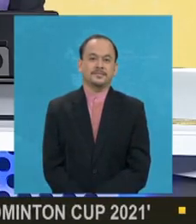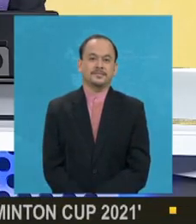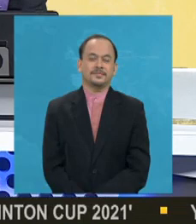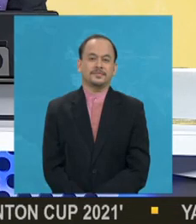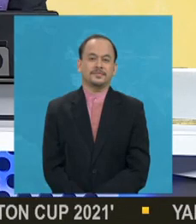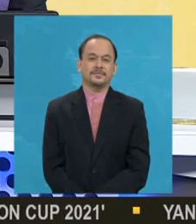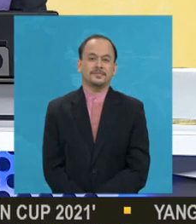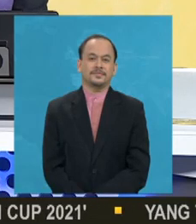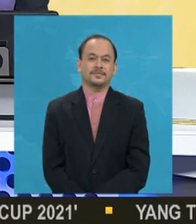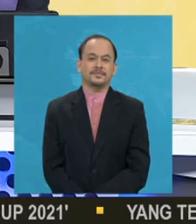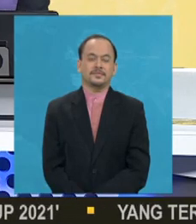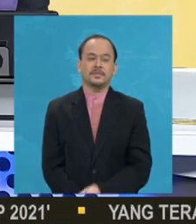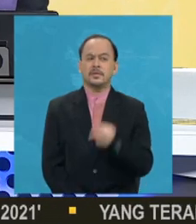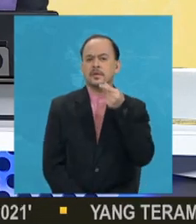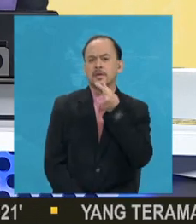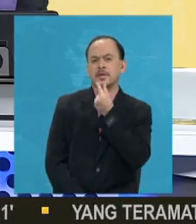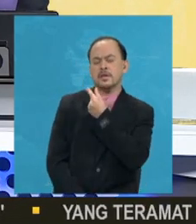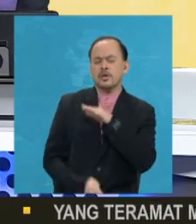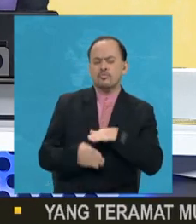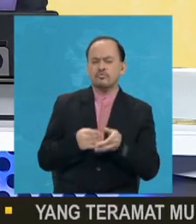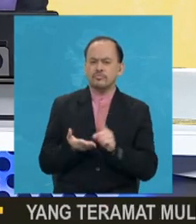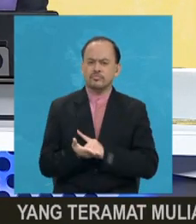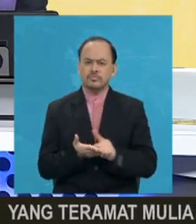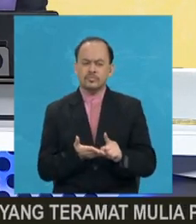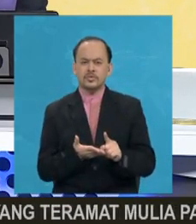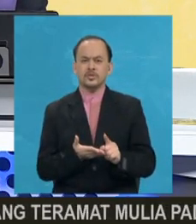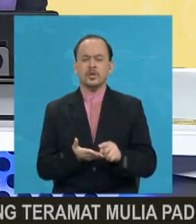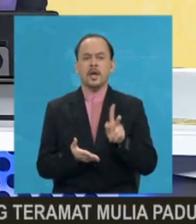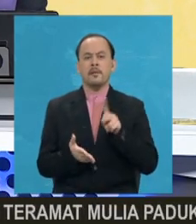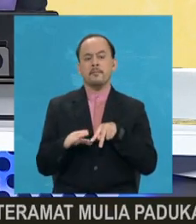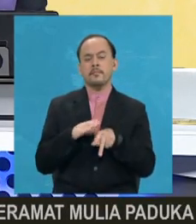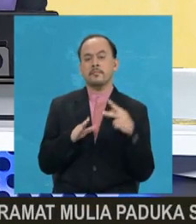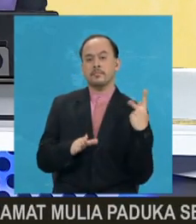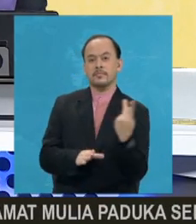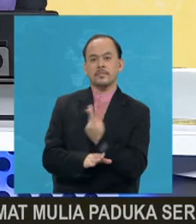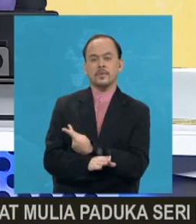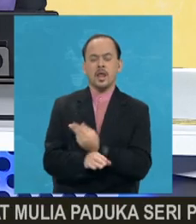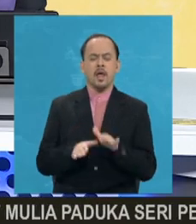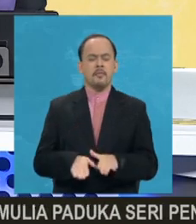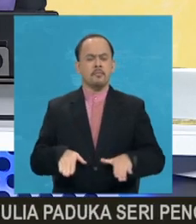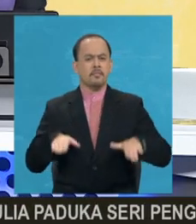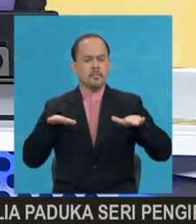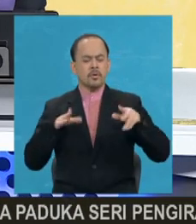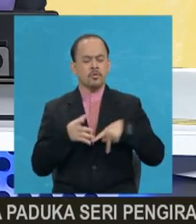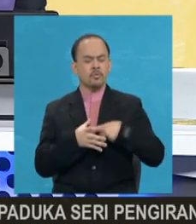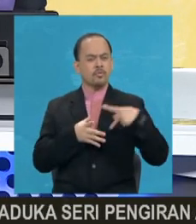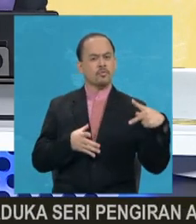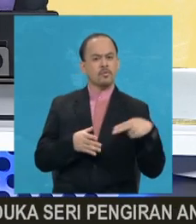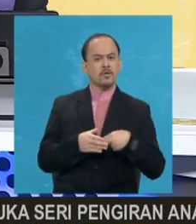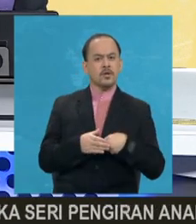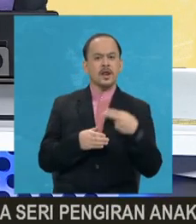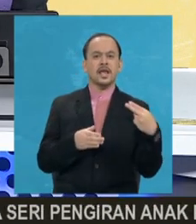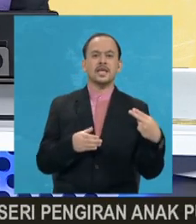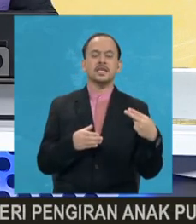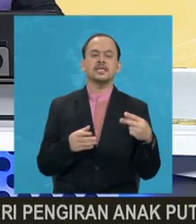Indonesia gerai hujung Minggu Pasar kita ni merupakan salah satu platform bagi meningkatkan keluaran hasil ladang